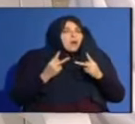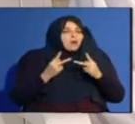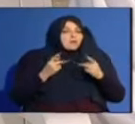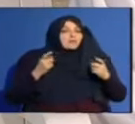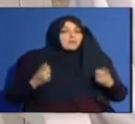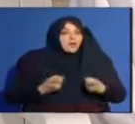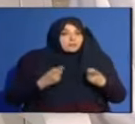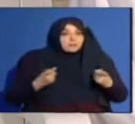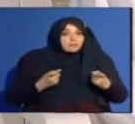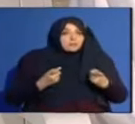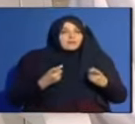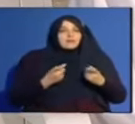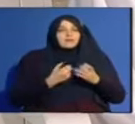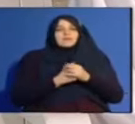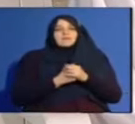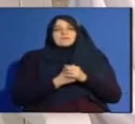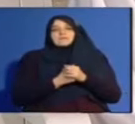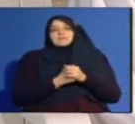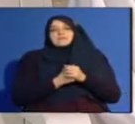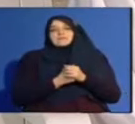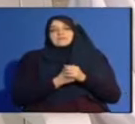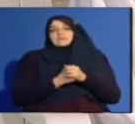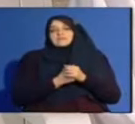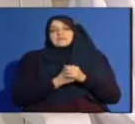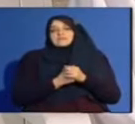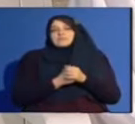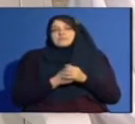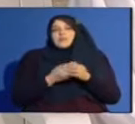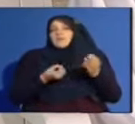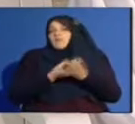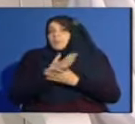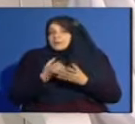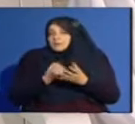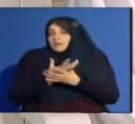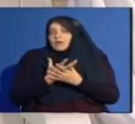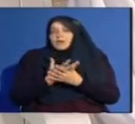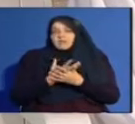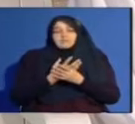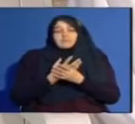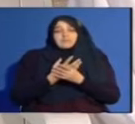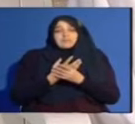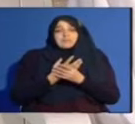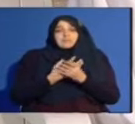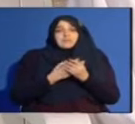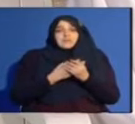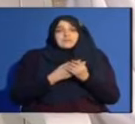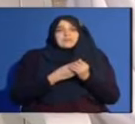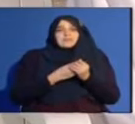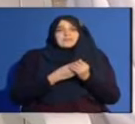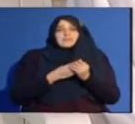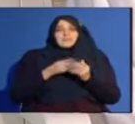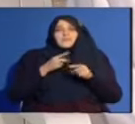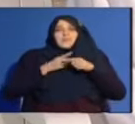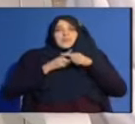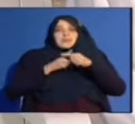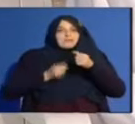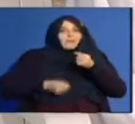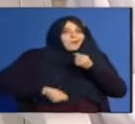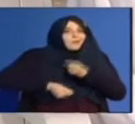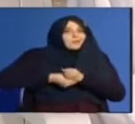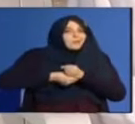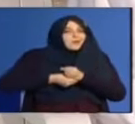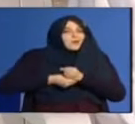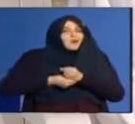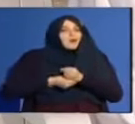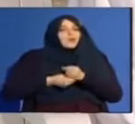أخلاقية، تحديات إعلامية كبرى، يعني تدعمها مؤسسات